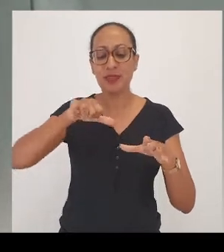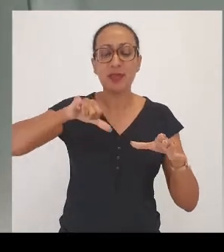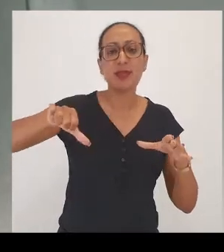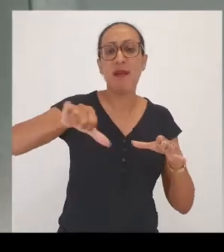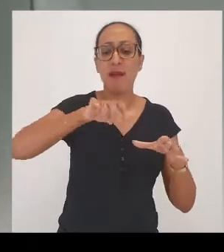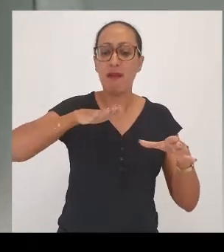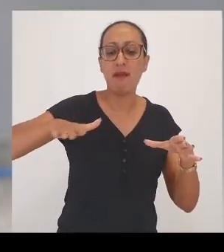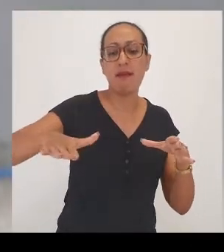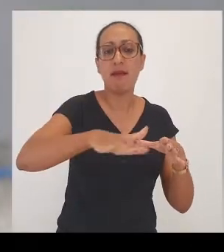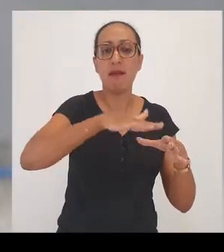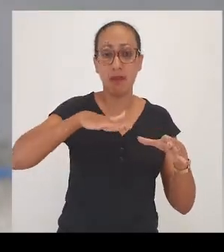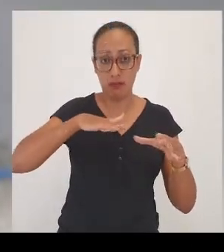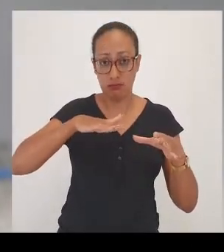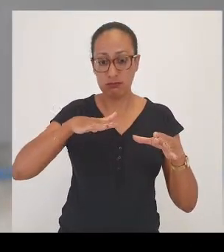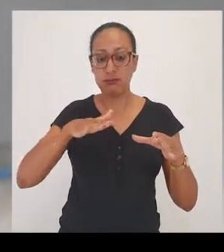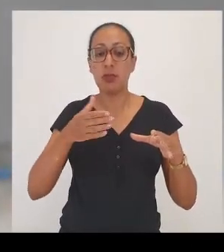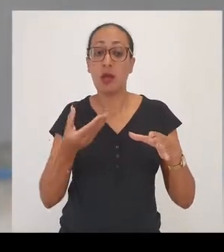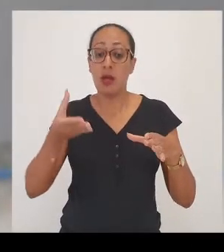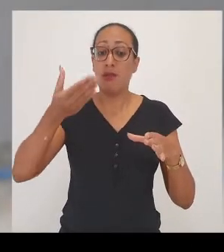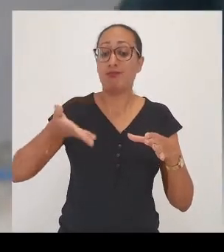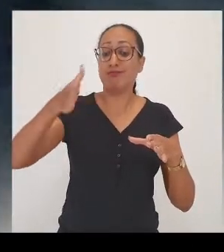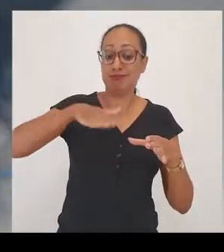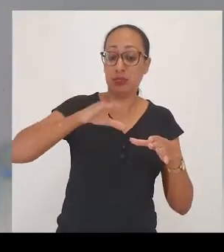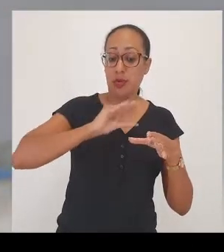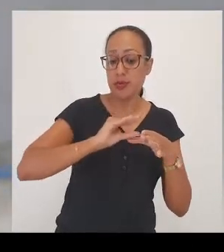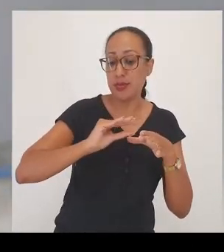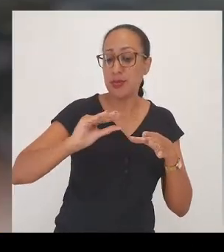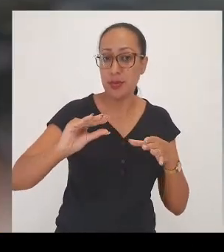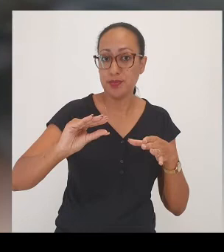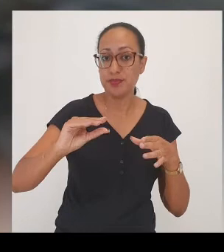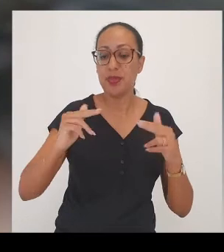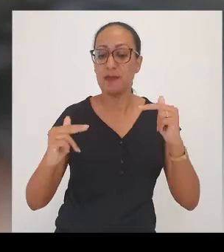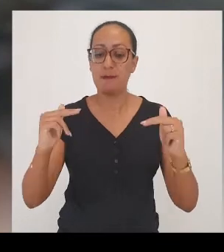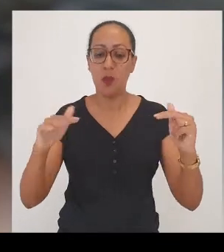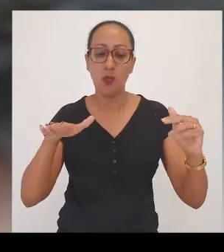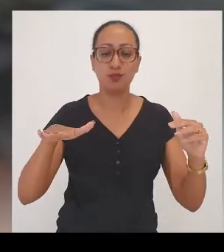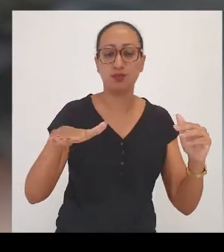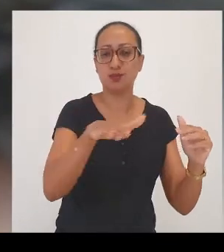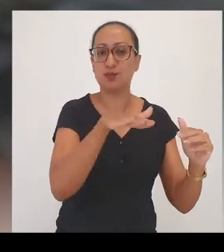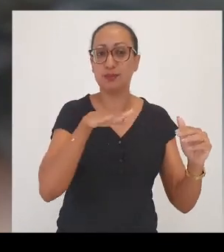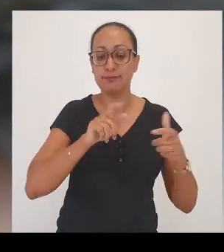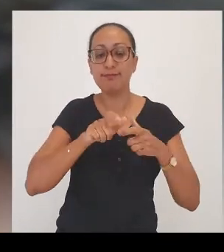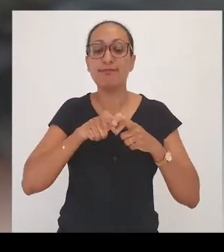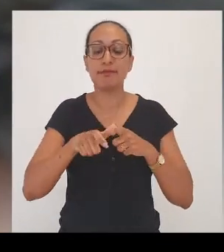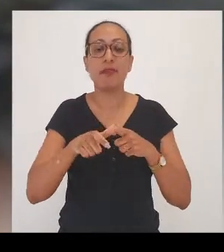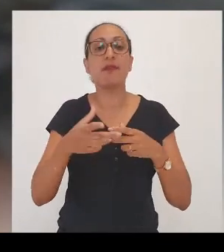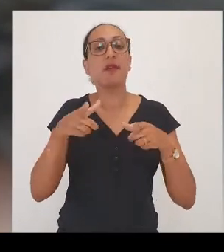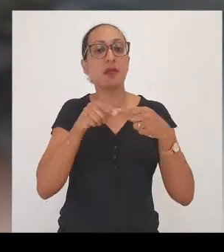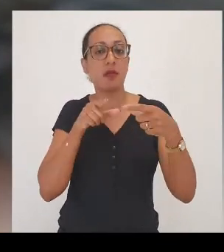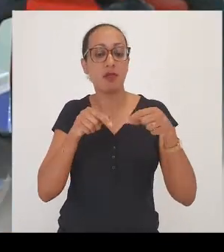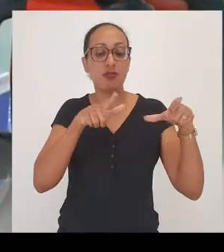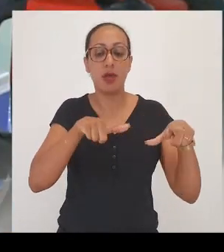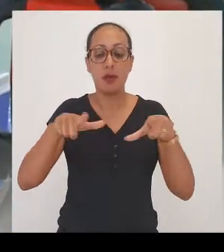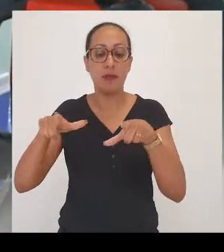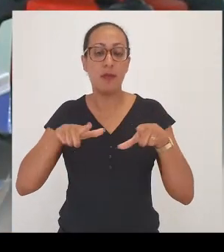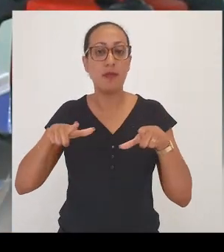ça, sur une dalle qui est déjà posée. Et mettre niveau partout avant de poser le carrelage. C'est